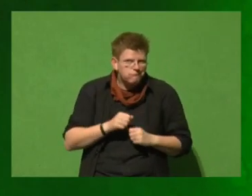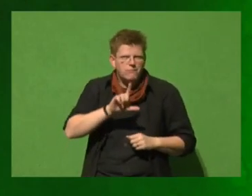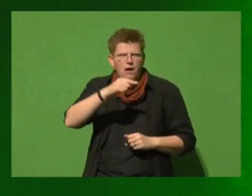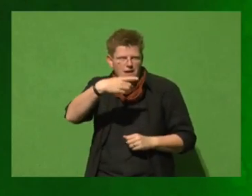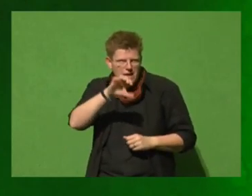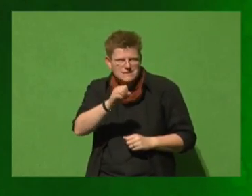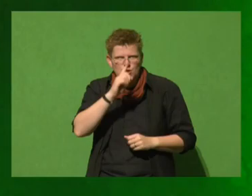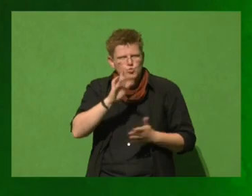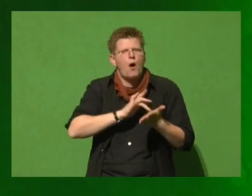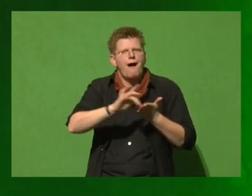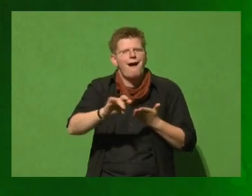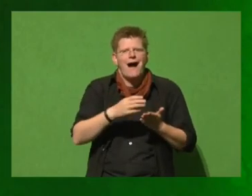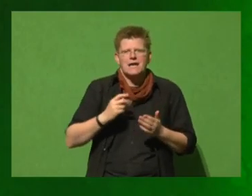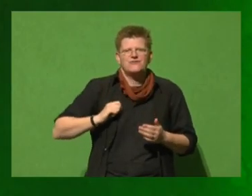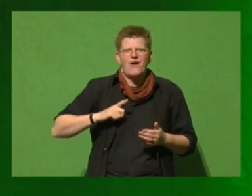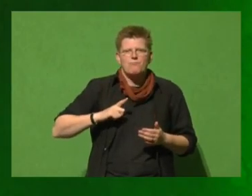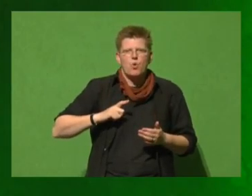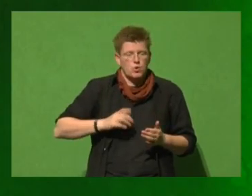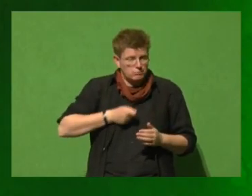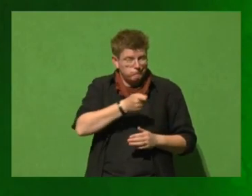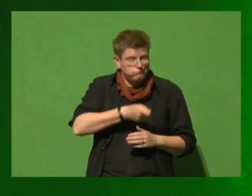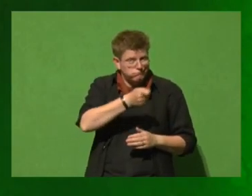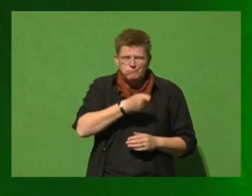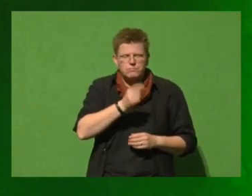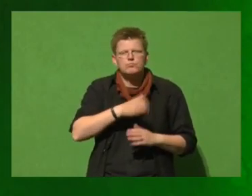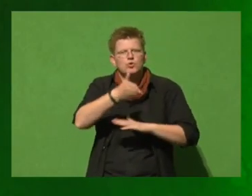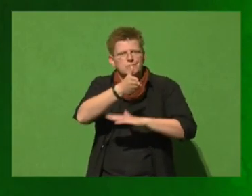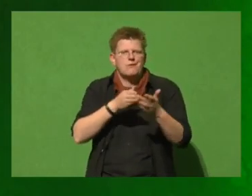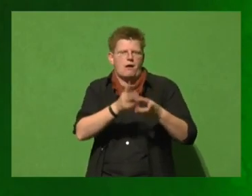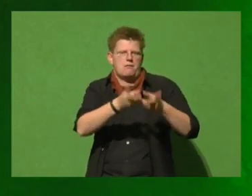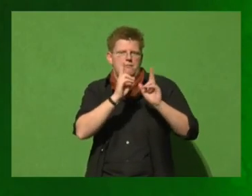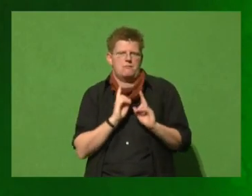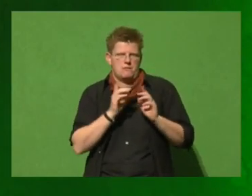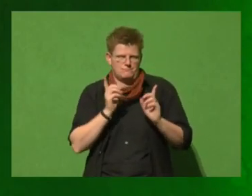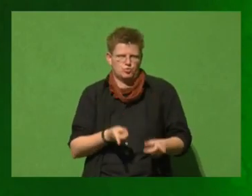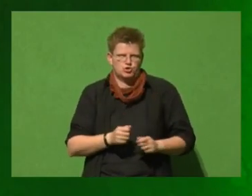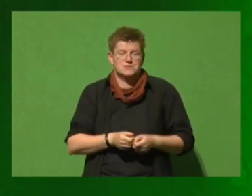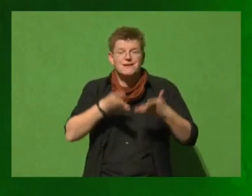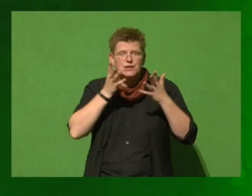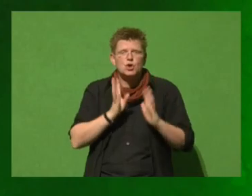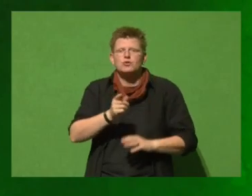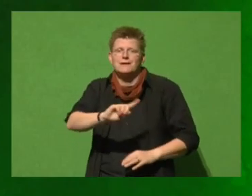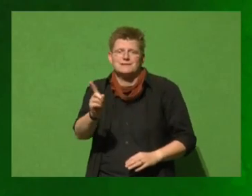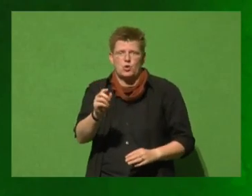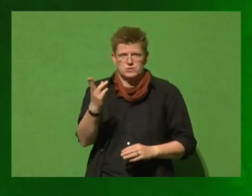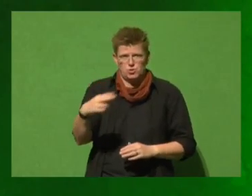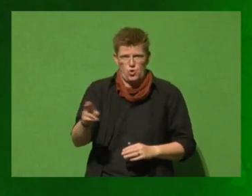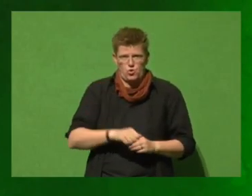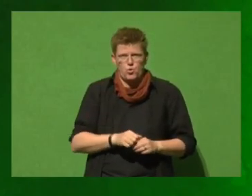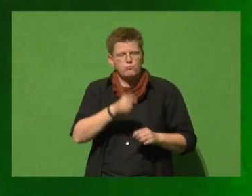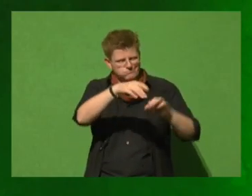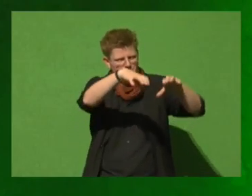unserem Reinvermögen. Da haben wir Teile aufnehmen müssen. Das wollte ich euch mal so nachrichtlich mitgeben. 900.000 Euro haben wir bei der GLS-Bank